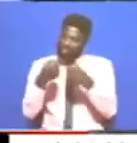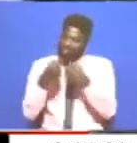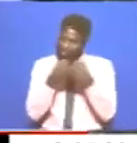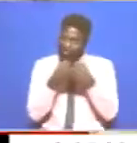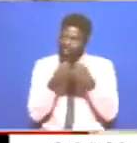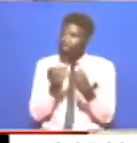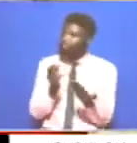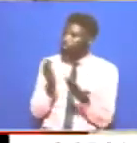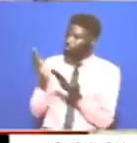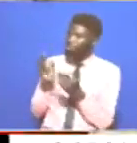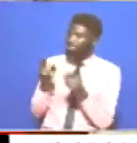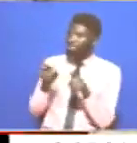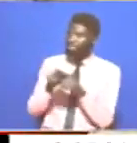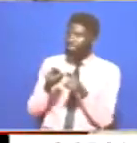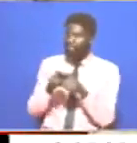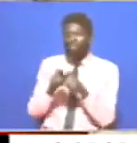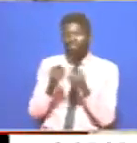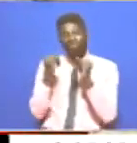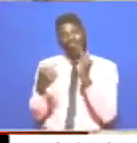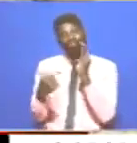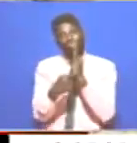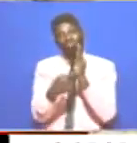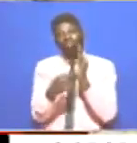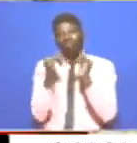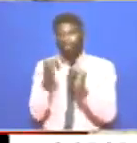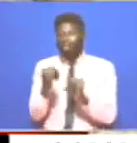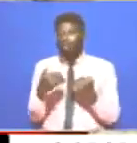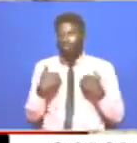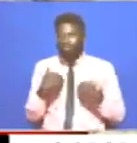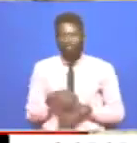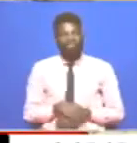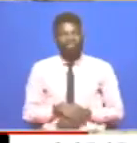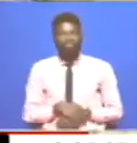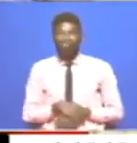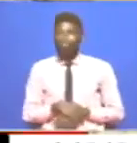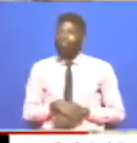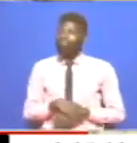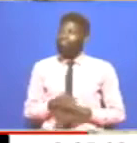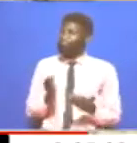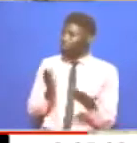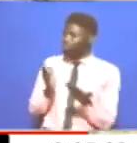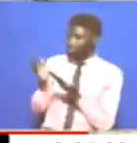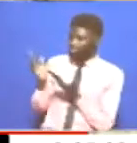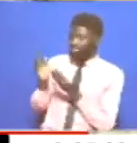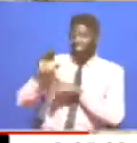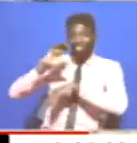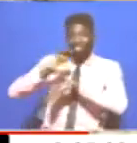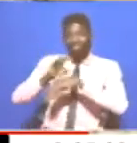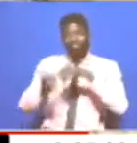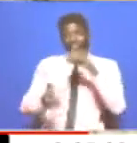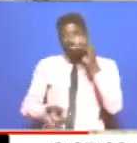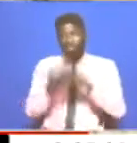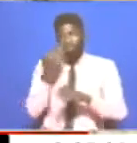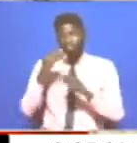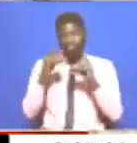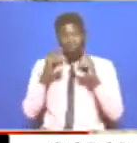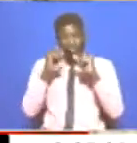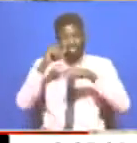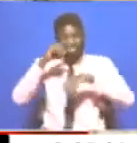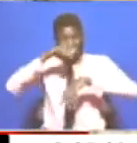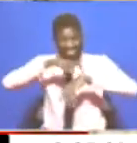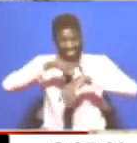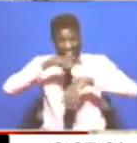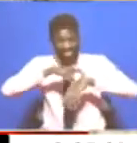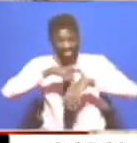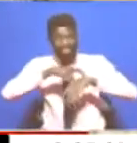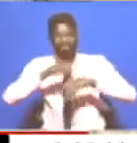by modernity. Ilipokuja dini hizi za Pentecostal, walisema hizi mila zote tukiziharibu ndio watafundisha injili yao vizuri. Si